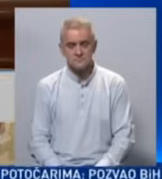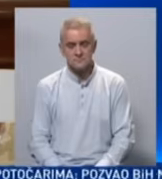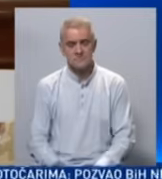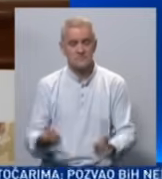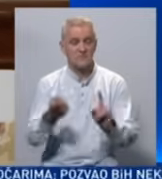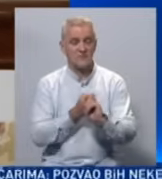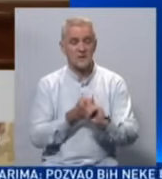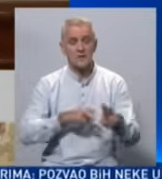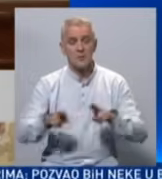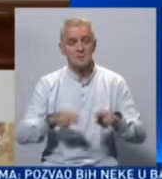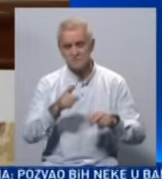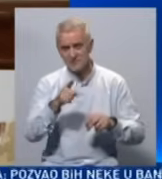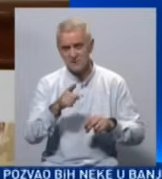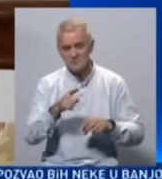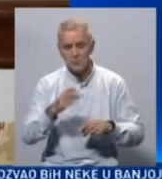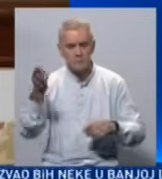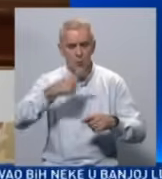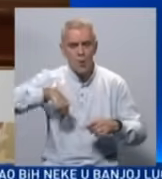Federalno ministarstvo okoliša i turizma